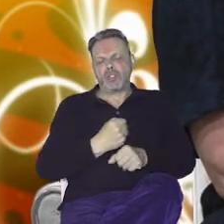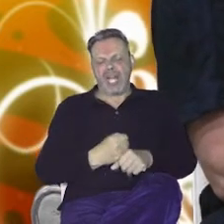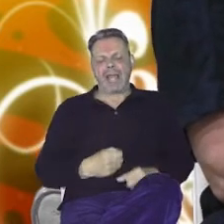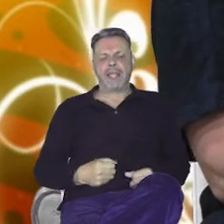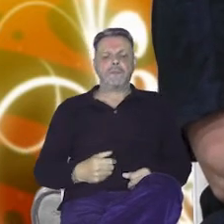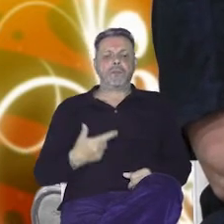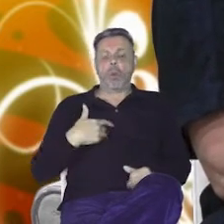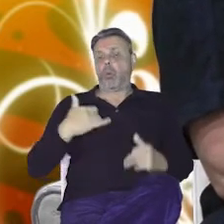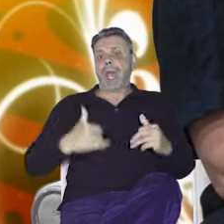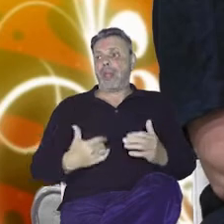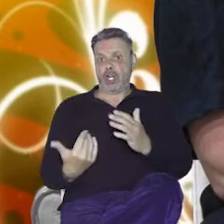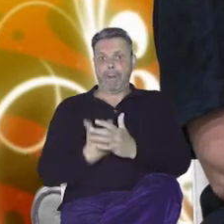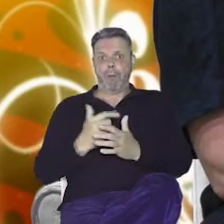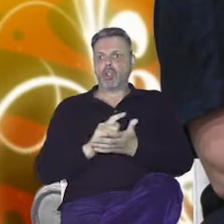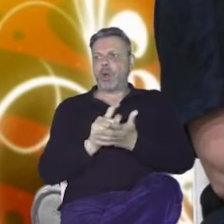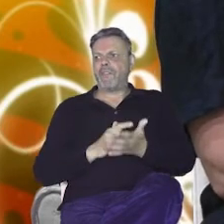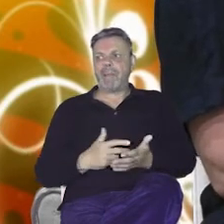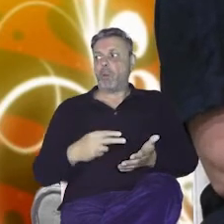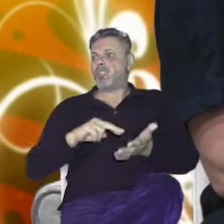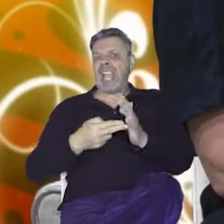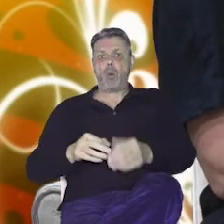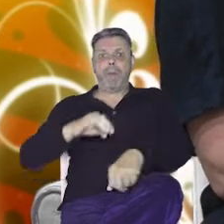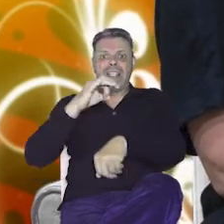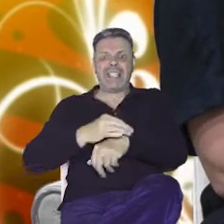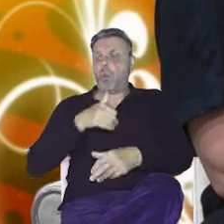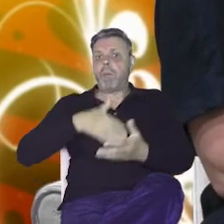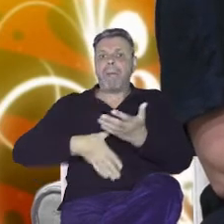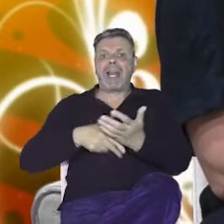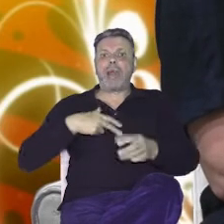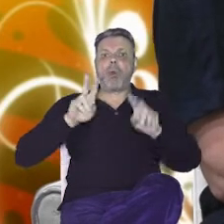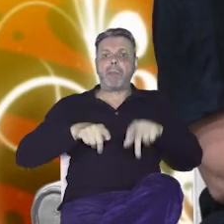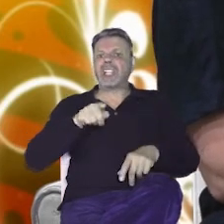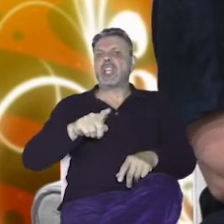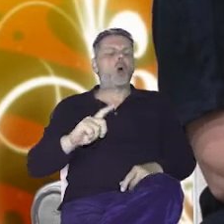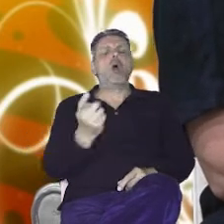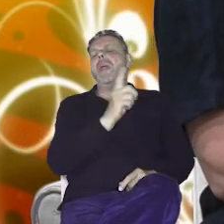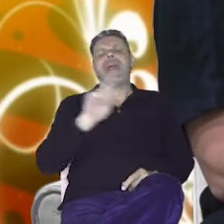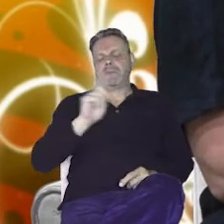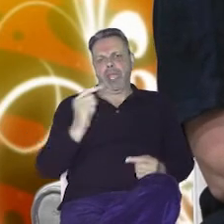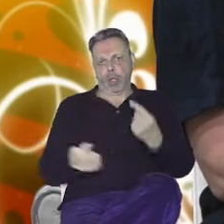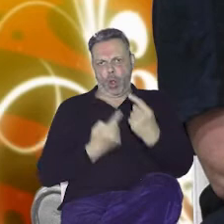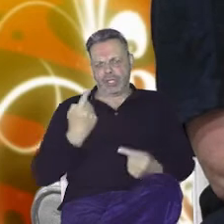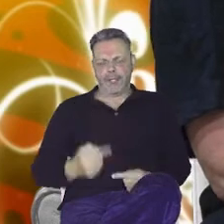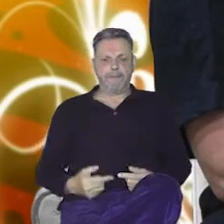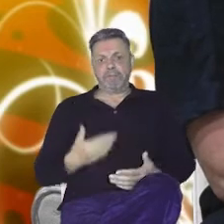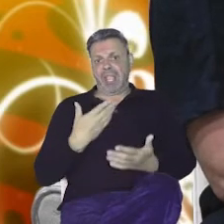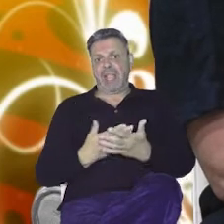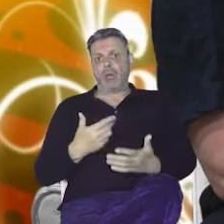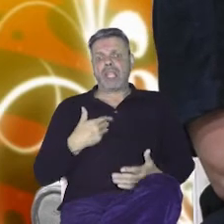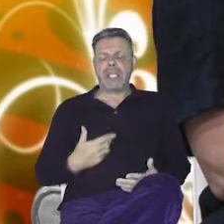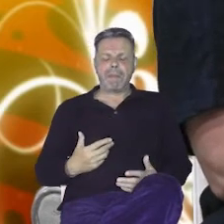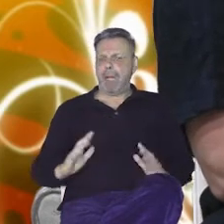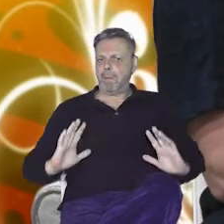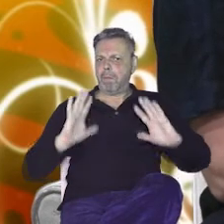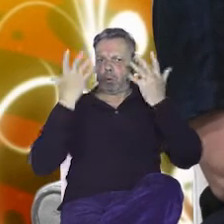današnje moderno doba, u svu tehnologiju, medicinu i pomagala koje imamo, da se to ne bi smjelo događati. Tako da sam ja vrlo burno